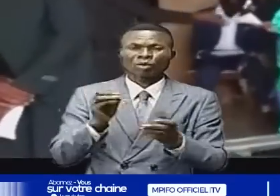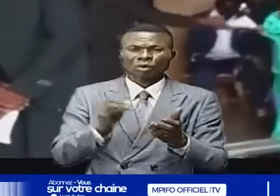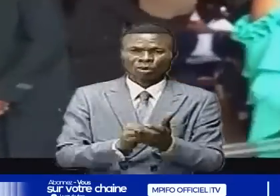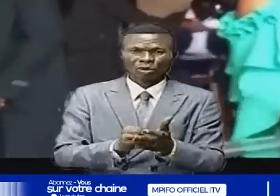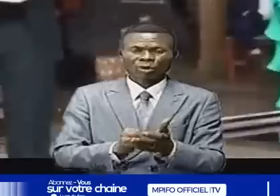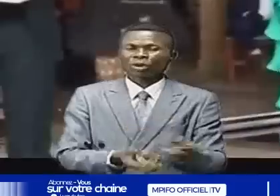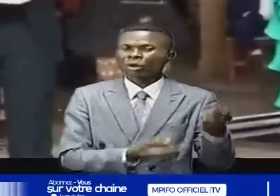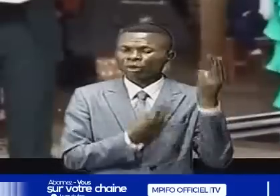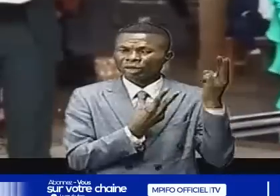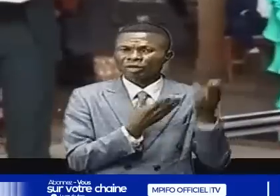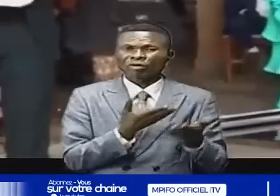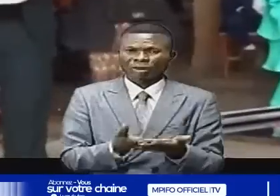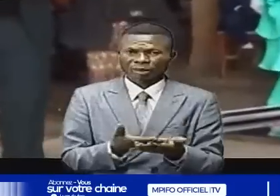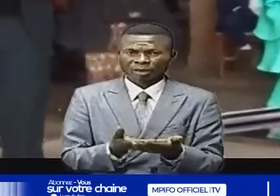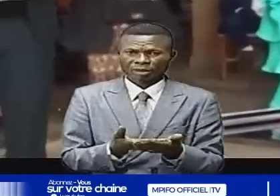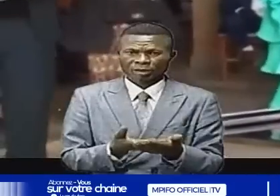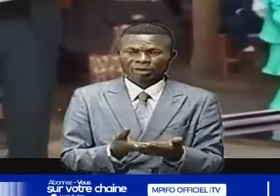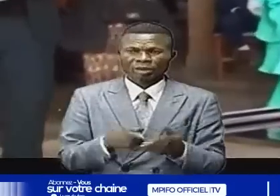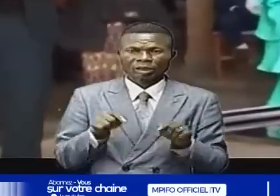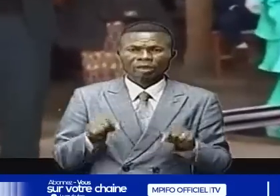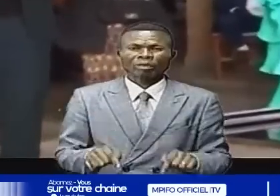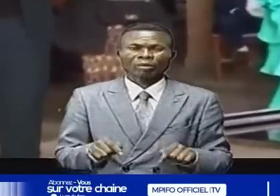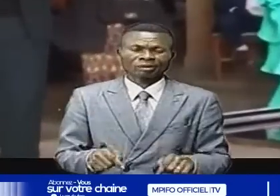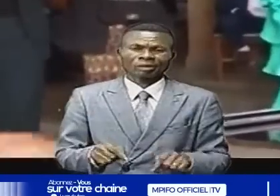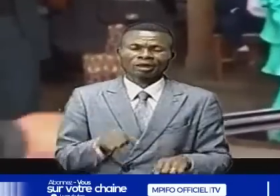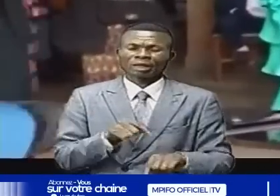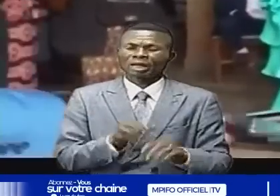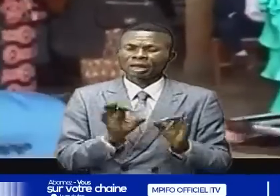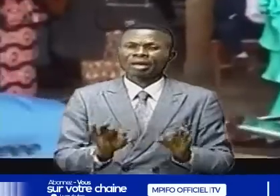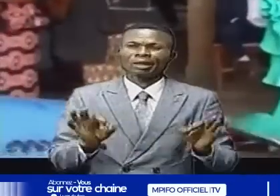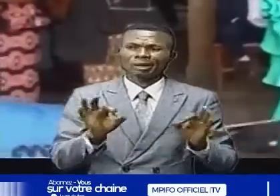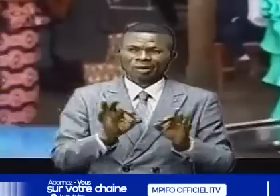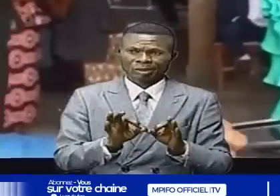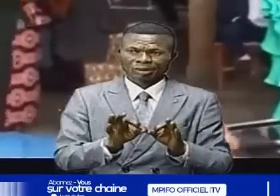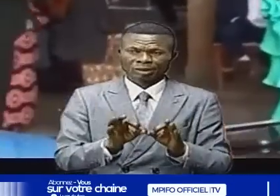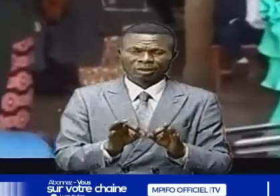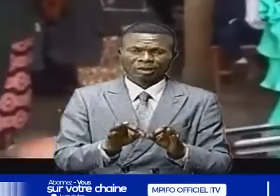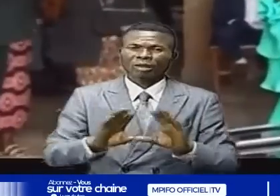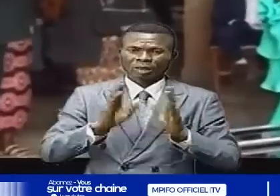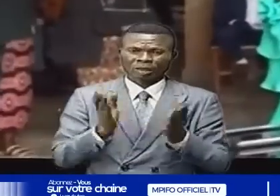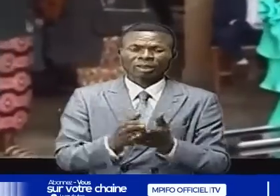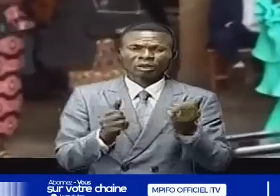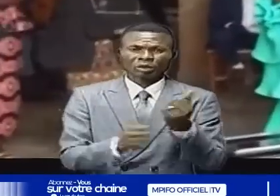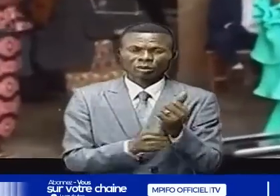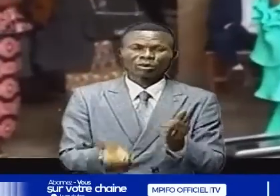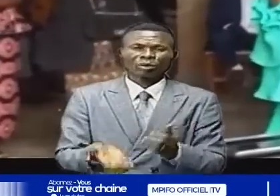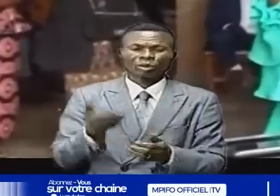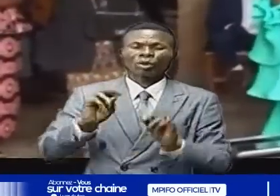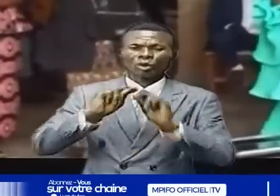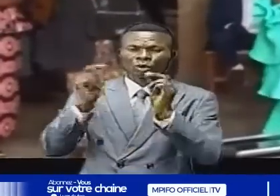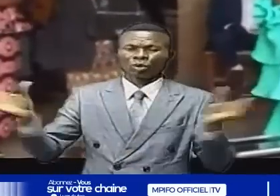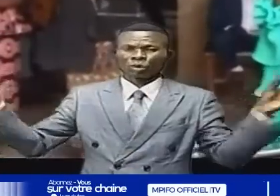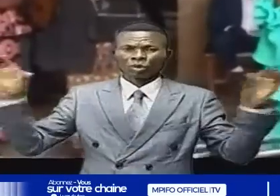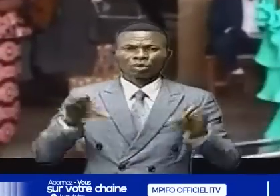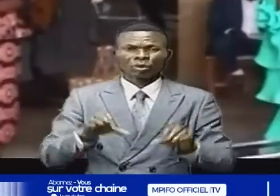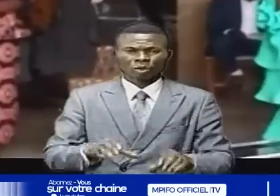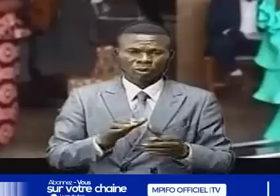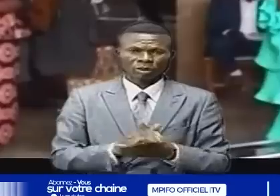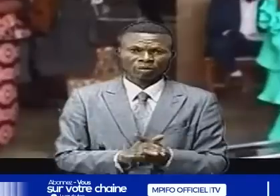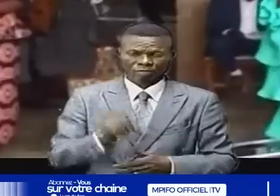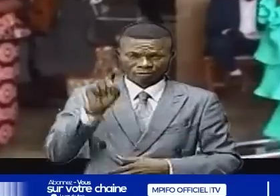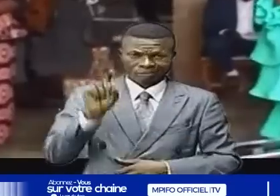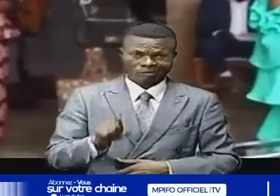les valeurs. À mon nom propre et de toute l'équipe de la délégation générale qui s'est jointe à